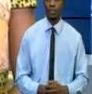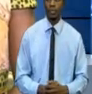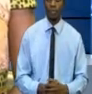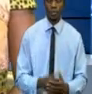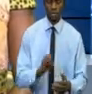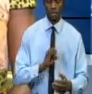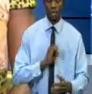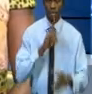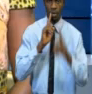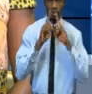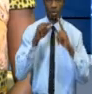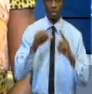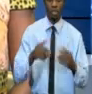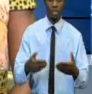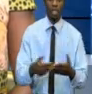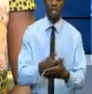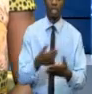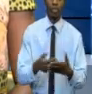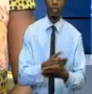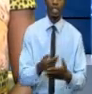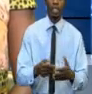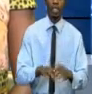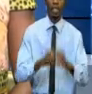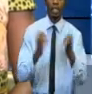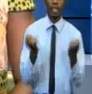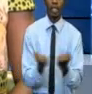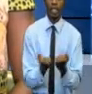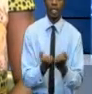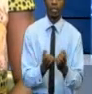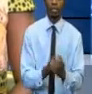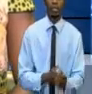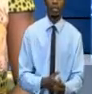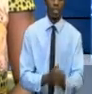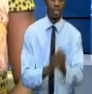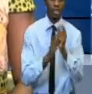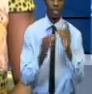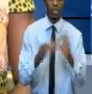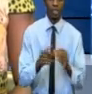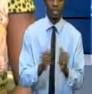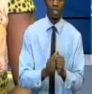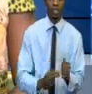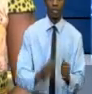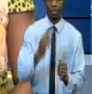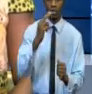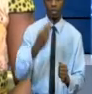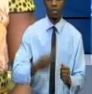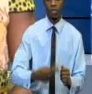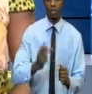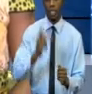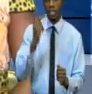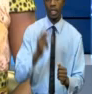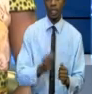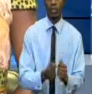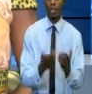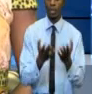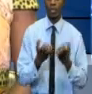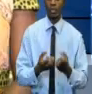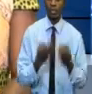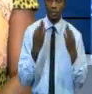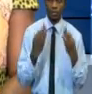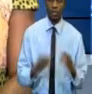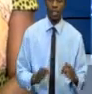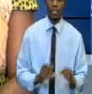Je le disais que la nouvelle équipe dirigeante du Haut-Katanga tient à finaliser tous les chantiers amorcés dans la ville de Lubumbashi.